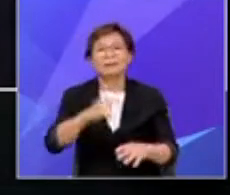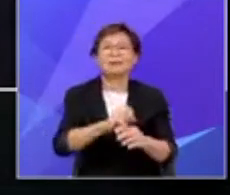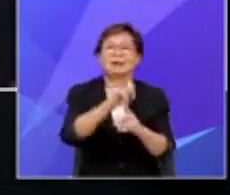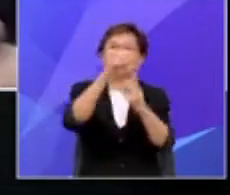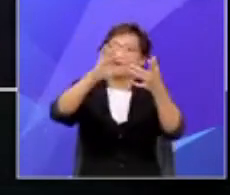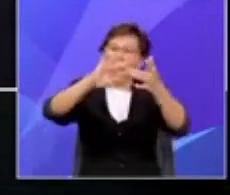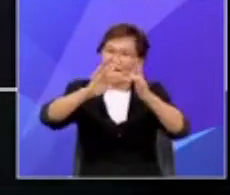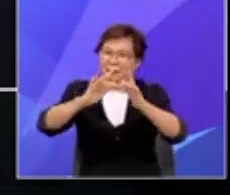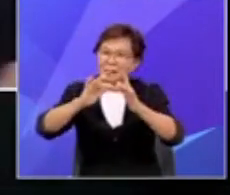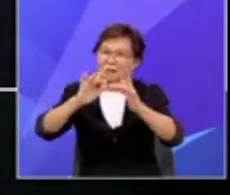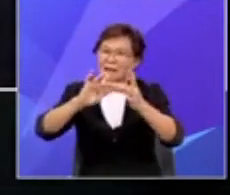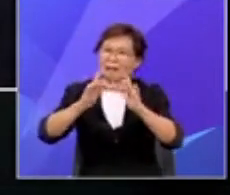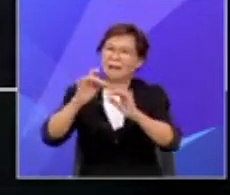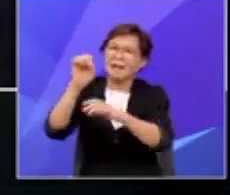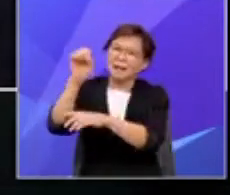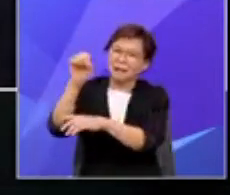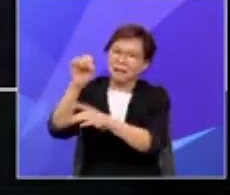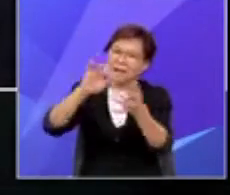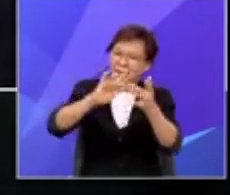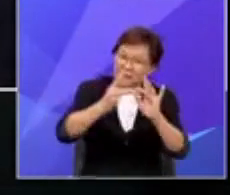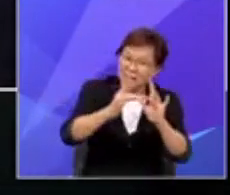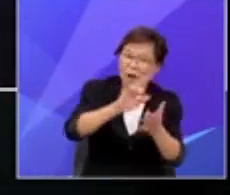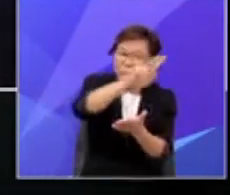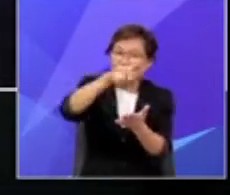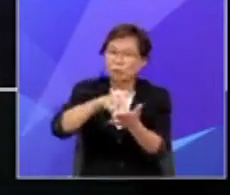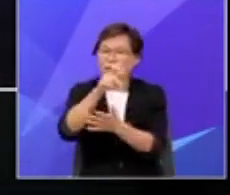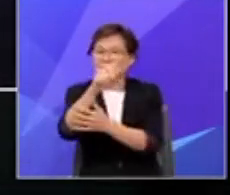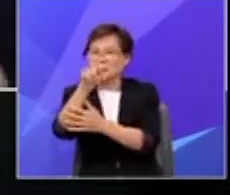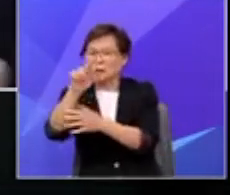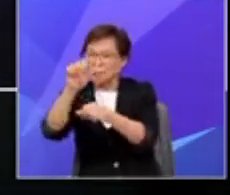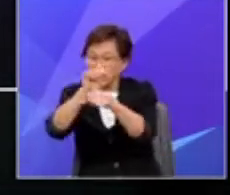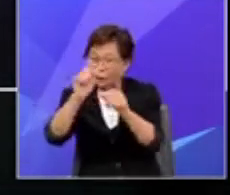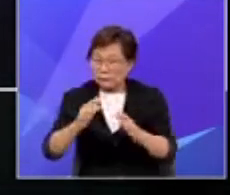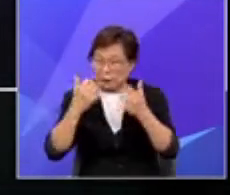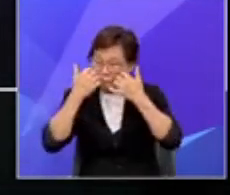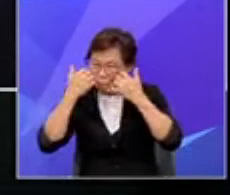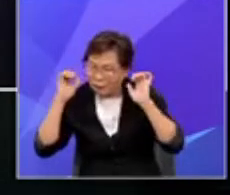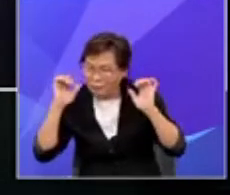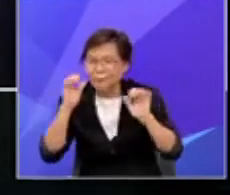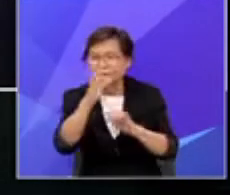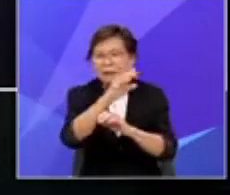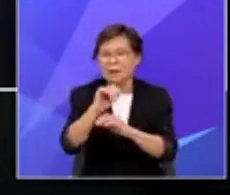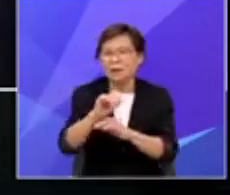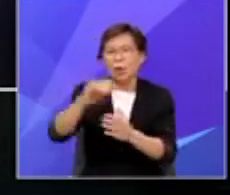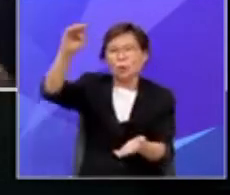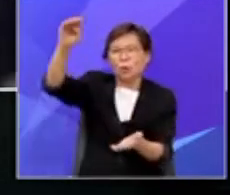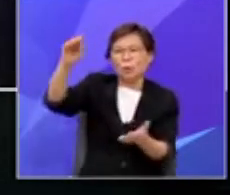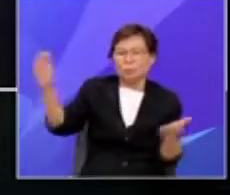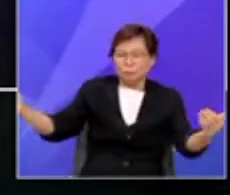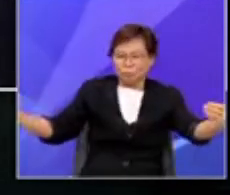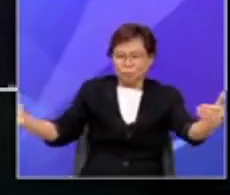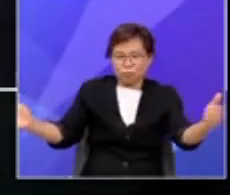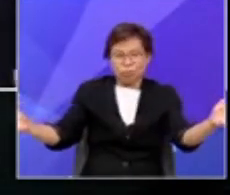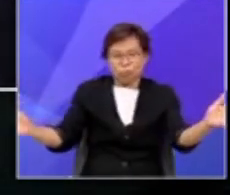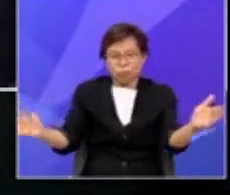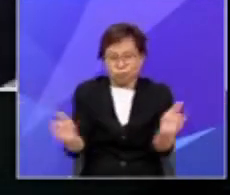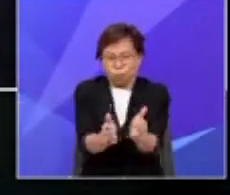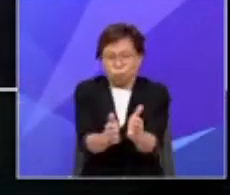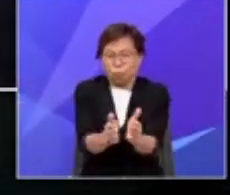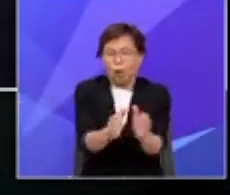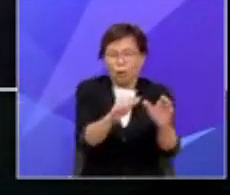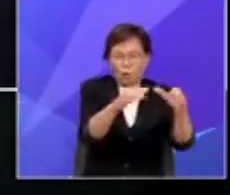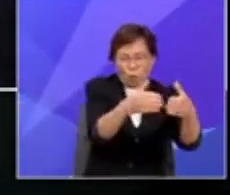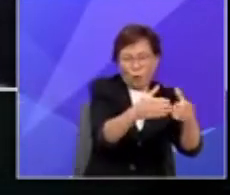internet Pusat dkv Tenaga Kerja yang berkemah Iran dan mengurangkan jurang di situ Di